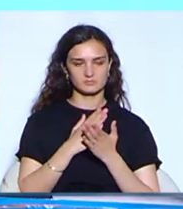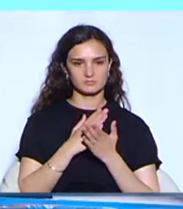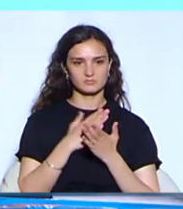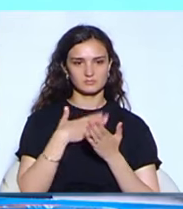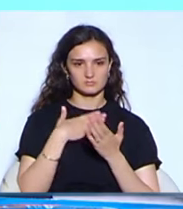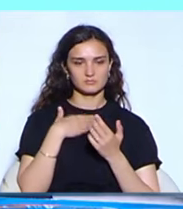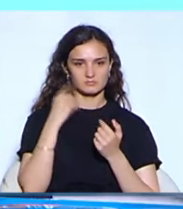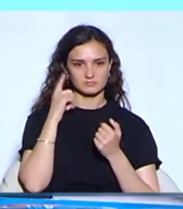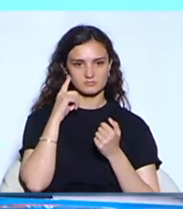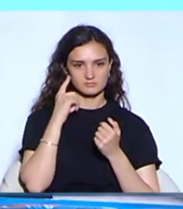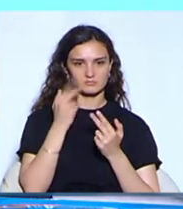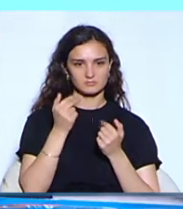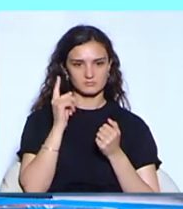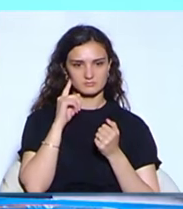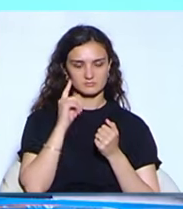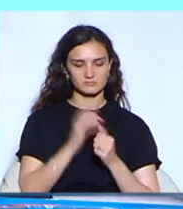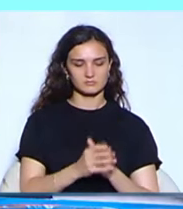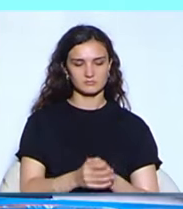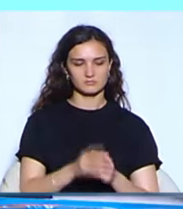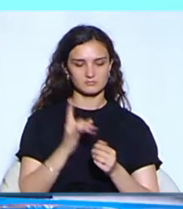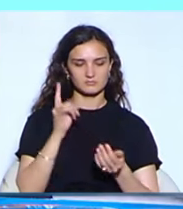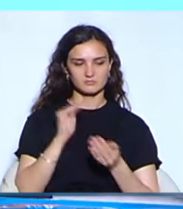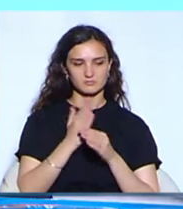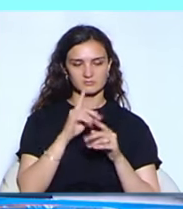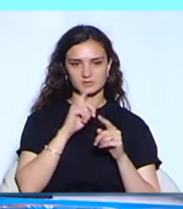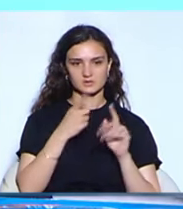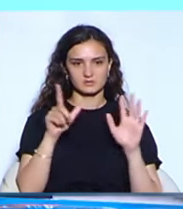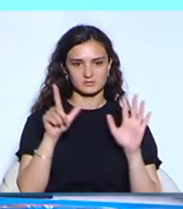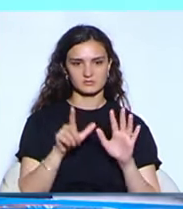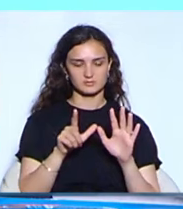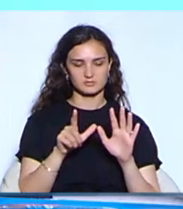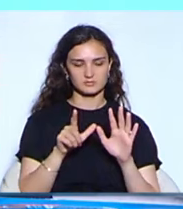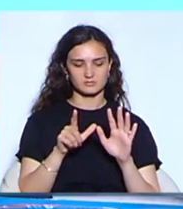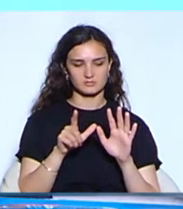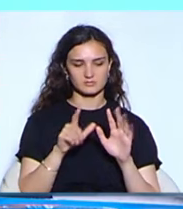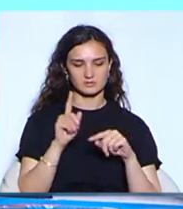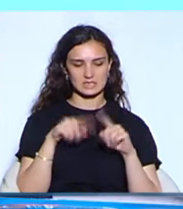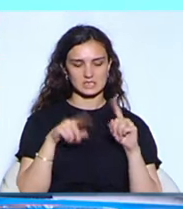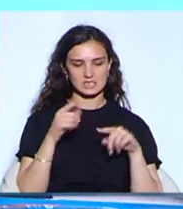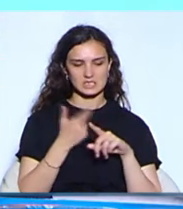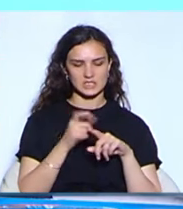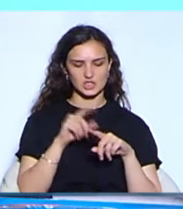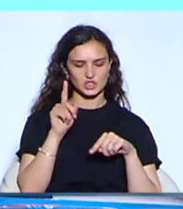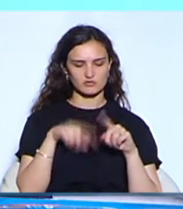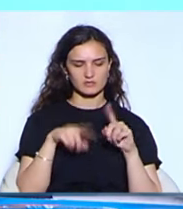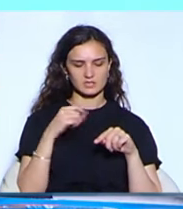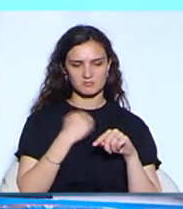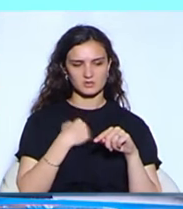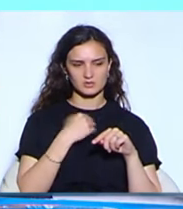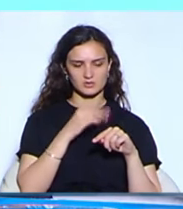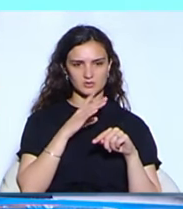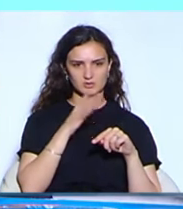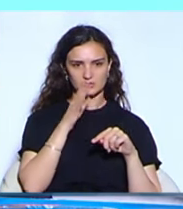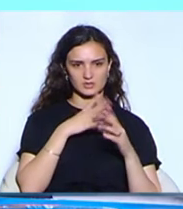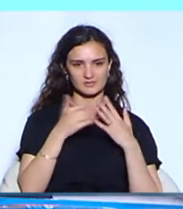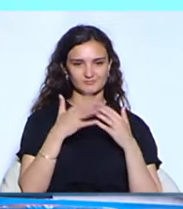ხმა? დიახ, დიახ, გესმის დილამშვიდობისა. ბავშვი არის წლის და 7 თვის და ხანდახან ძალიან იშვიათად გაბრიზების დროს ისის